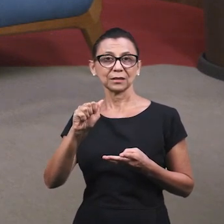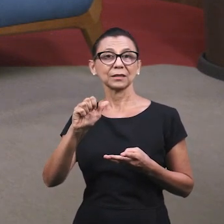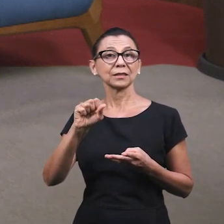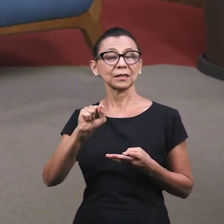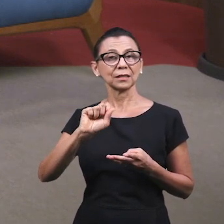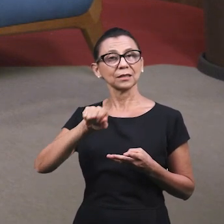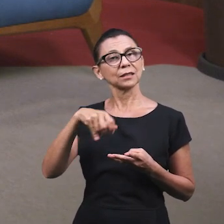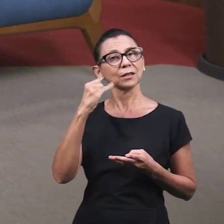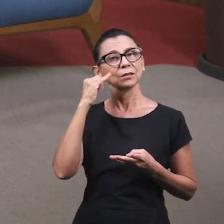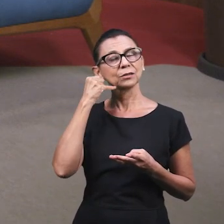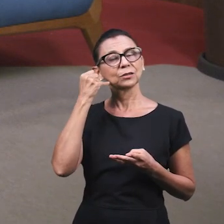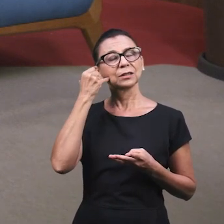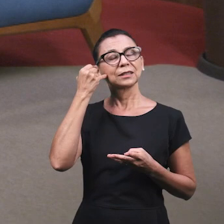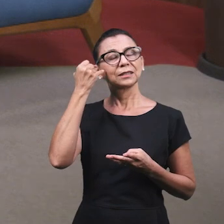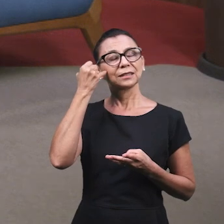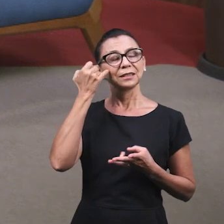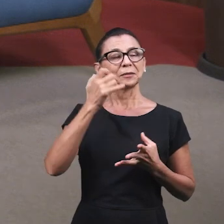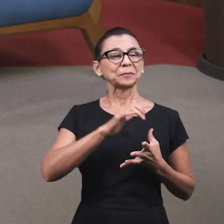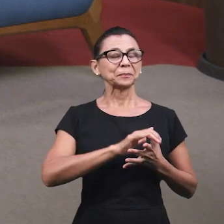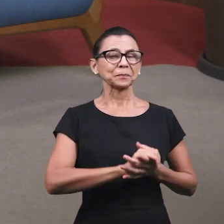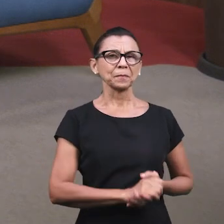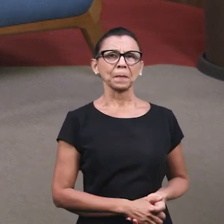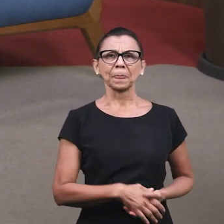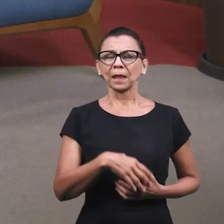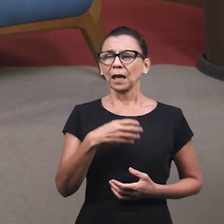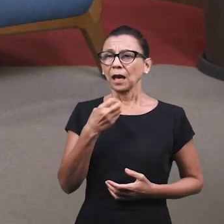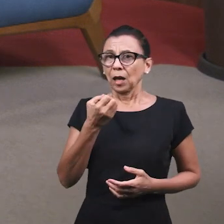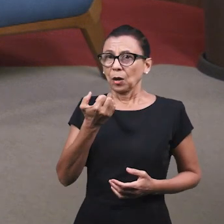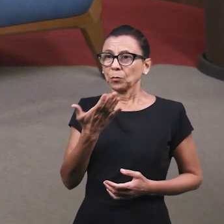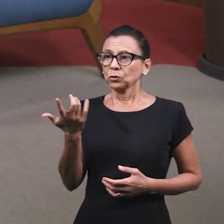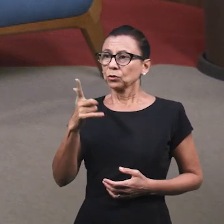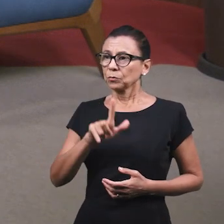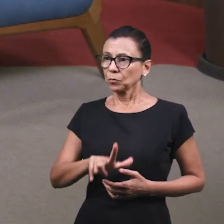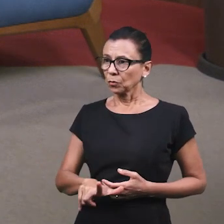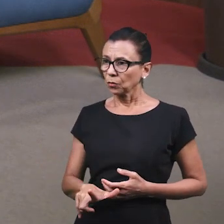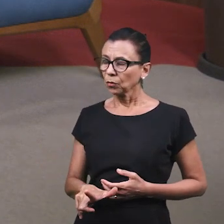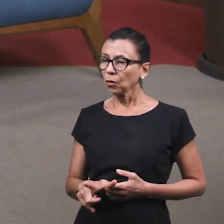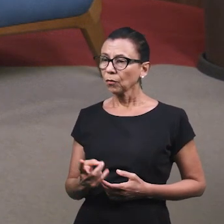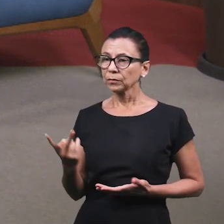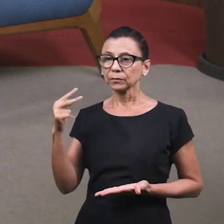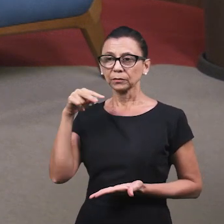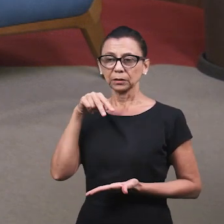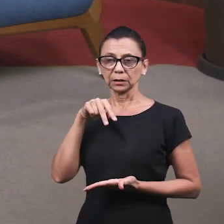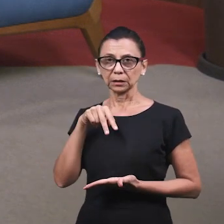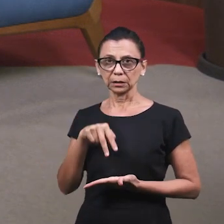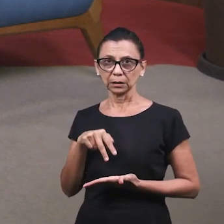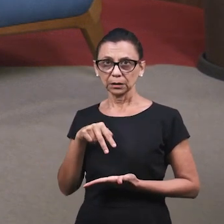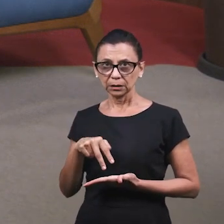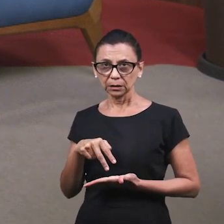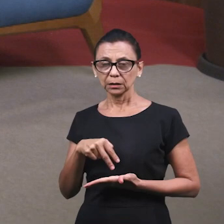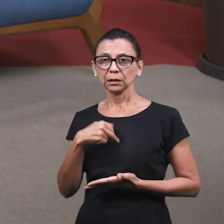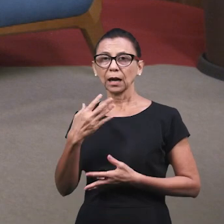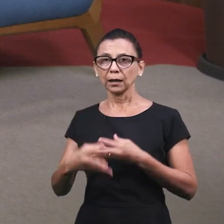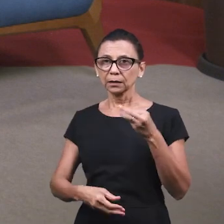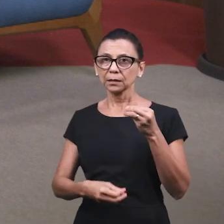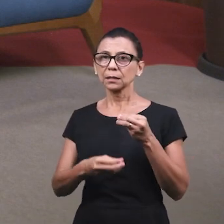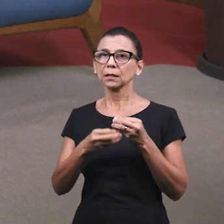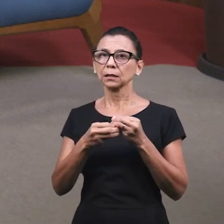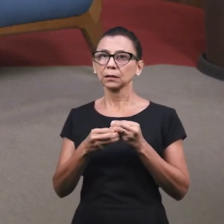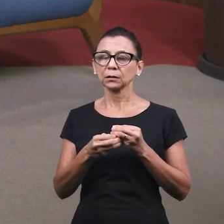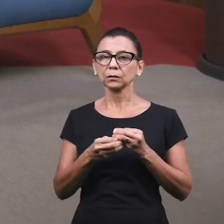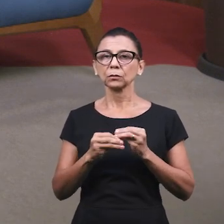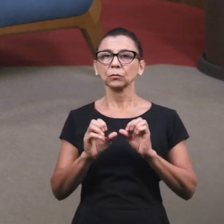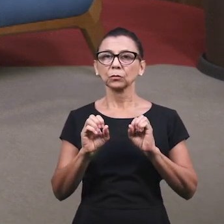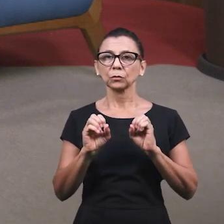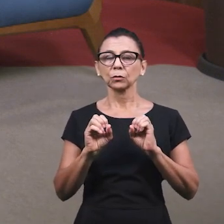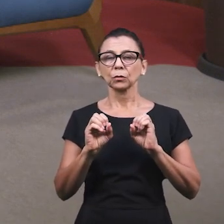d'être ensemble ici en parlant de la parole, en réaffirmant davantage l'enseignement de l'école